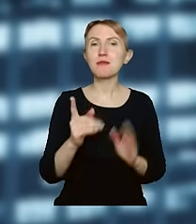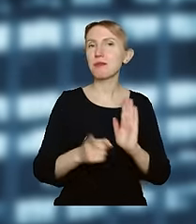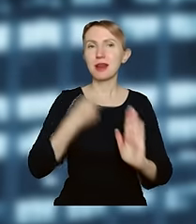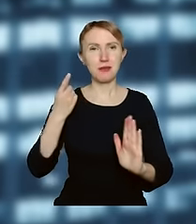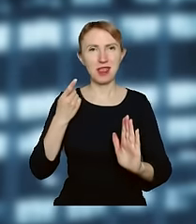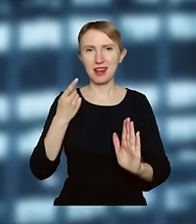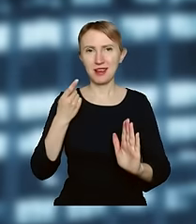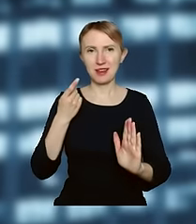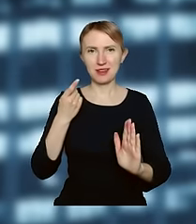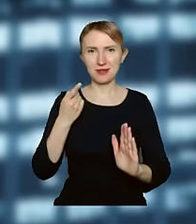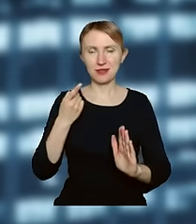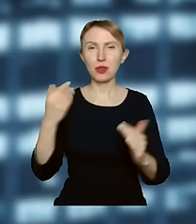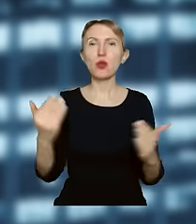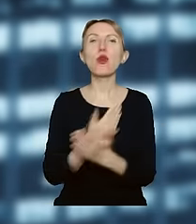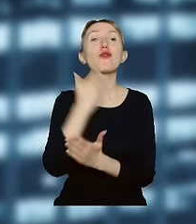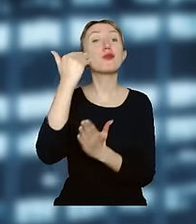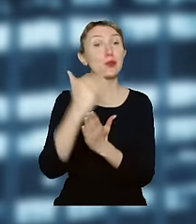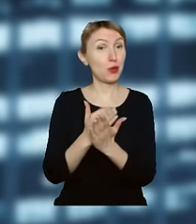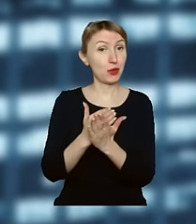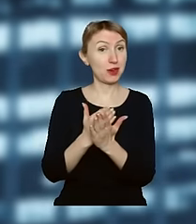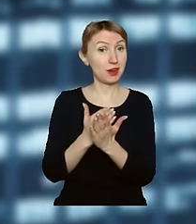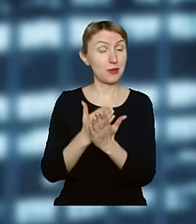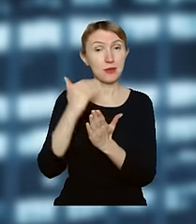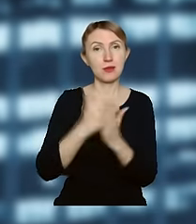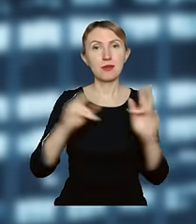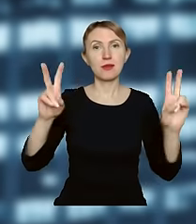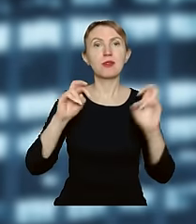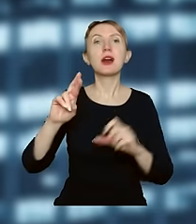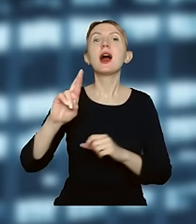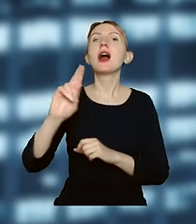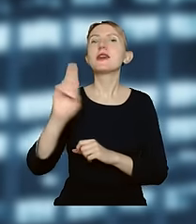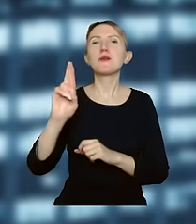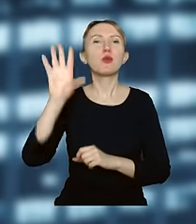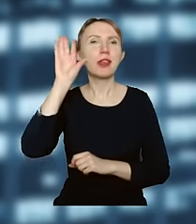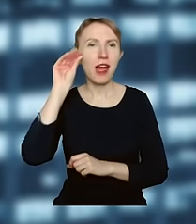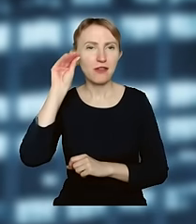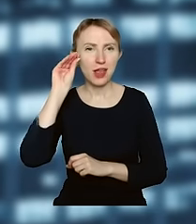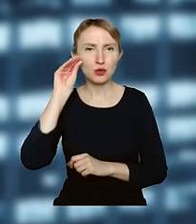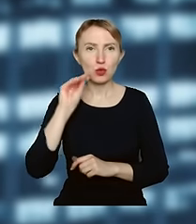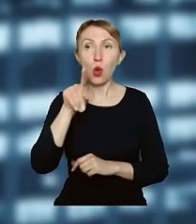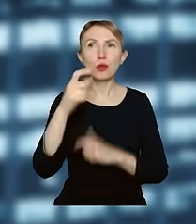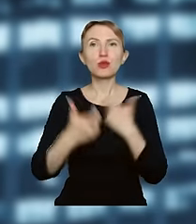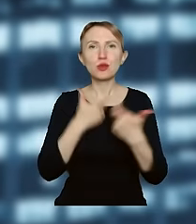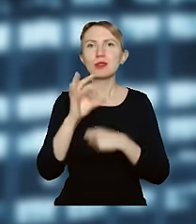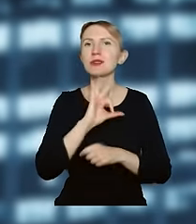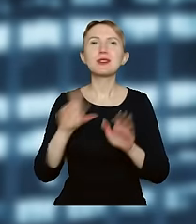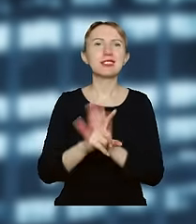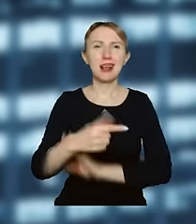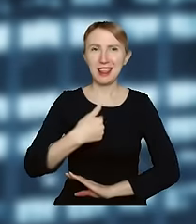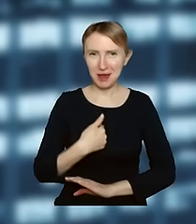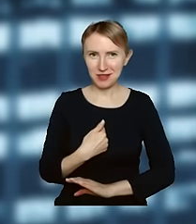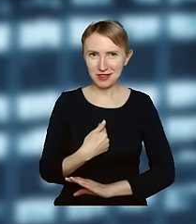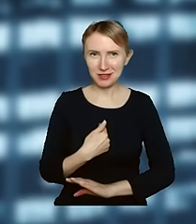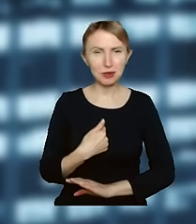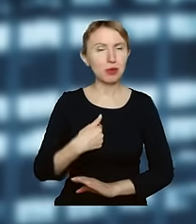Będzie miała miejsce premiera nowego programu. Program nazywa się Republika Wieczór. Oni to zrobili specjalnie dla mnie, żebym nie